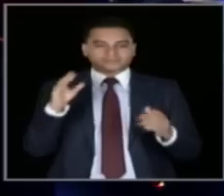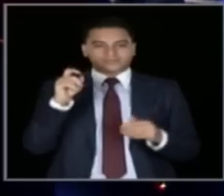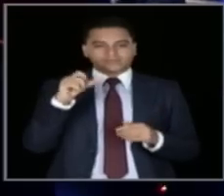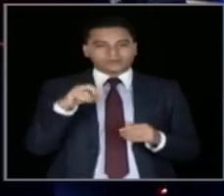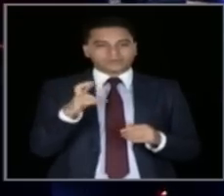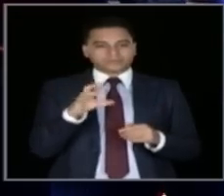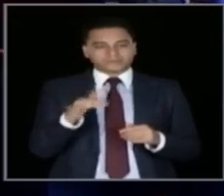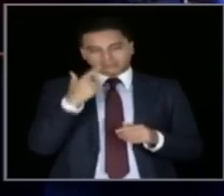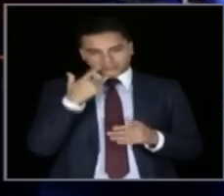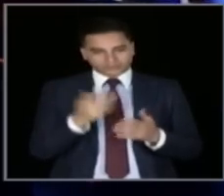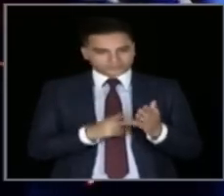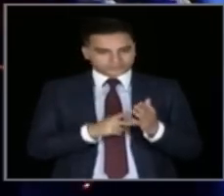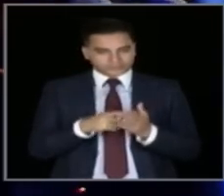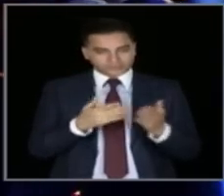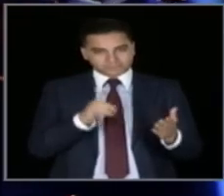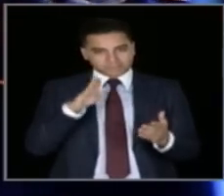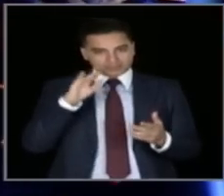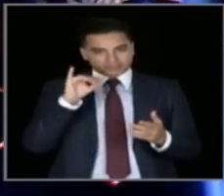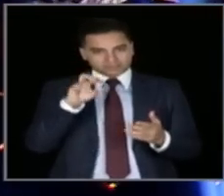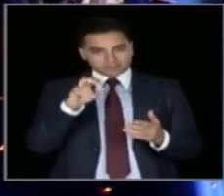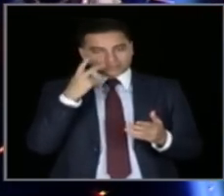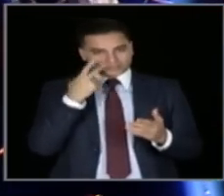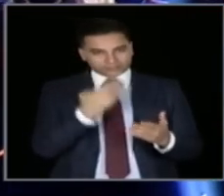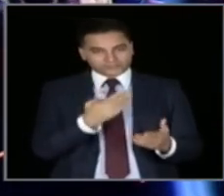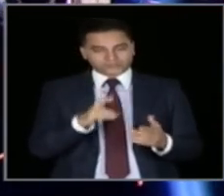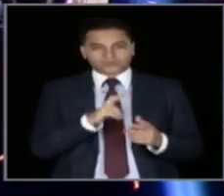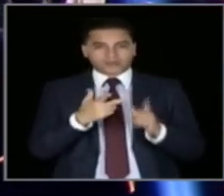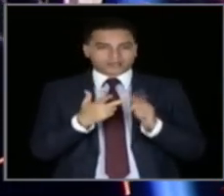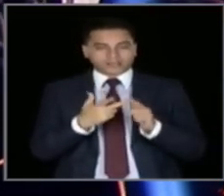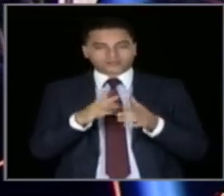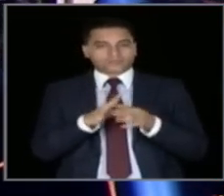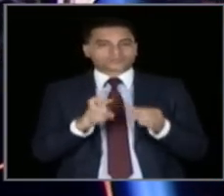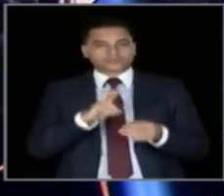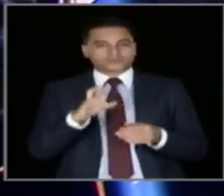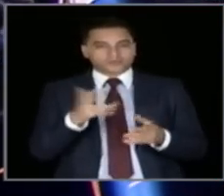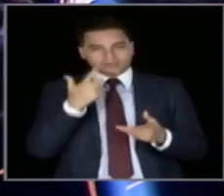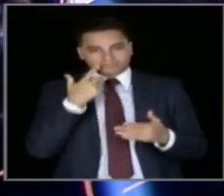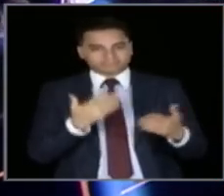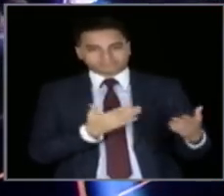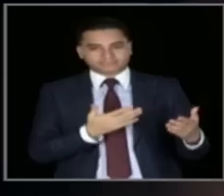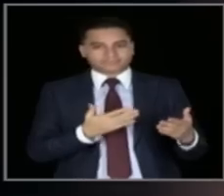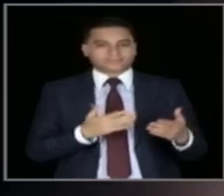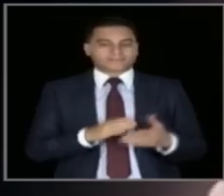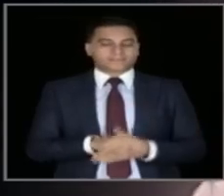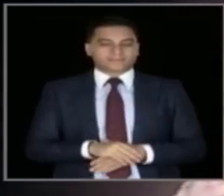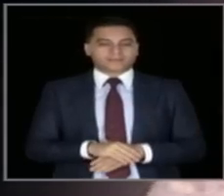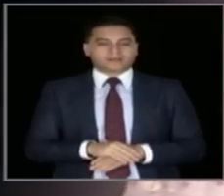بسمة. هنشوف بسمة فوزي والسؤال الثالث وموضوع السؤال